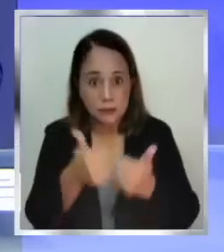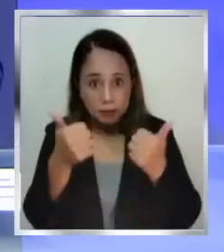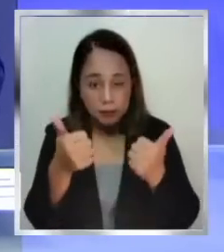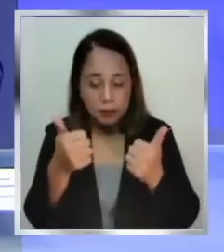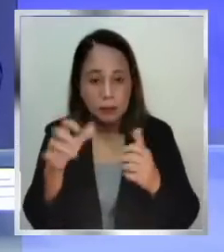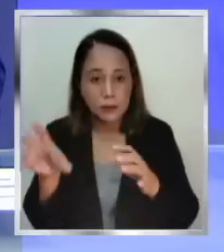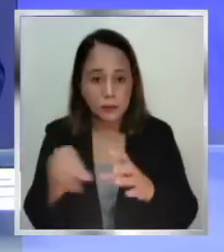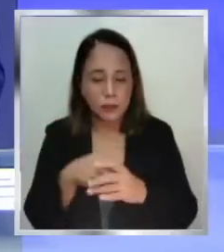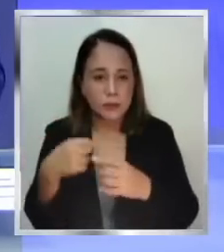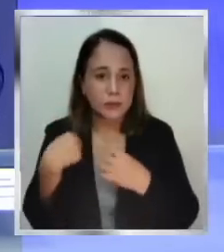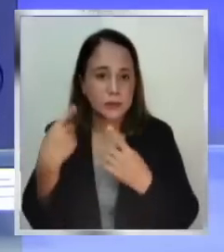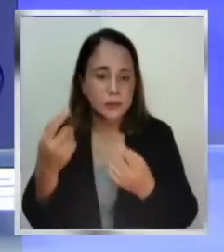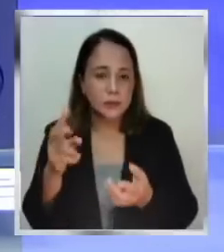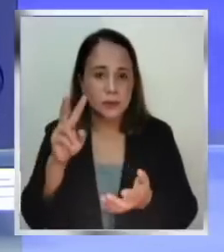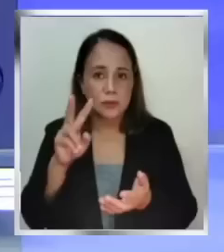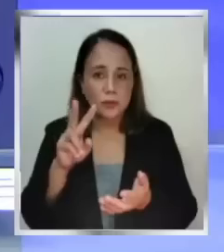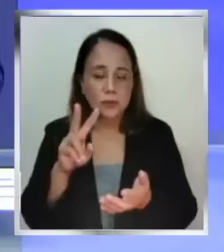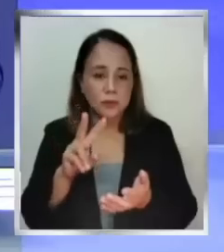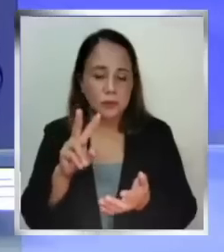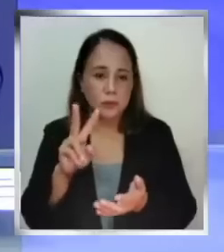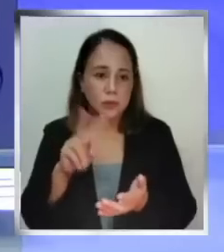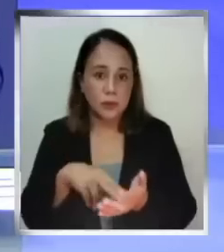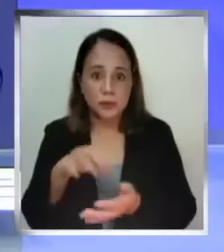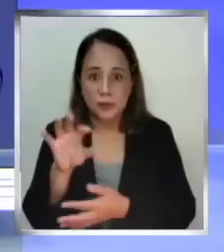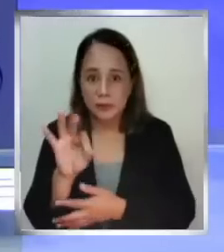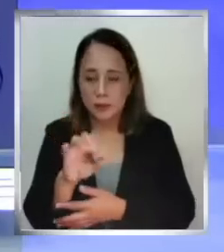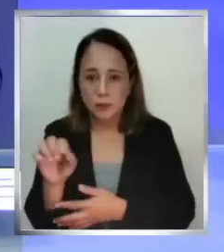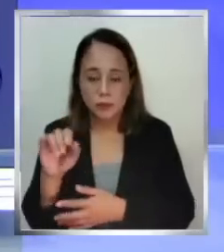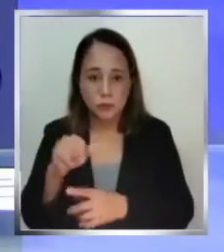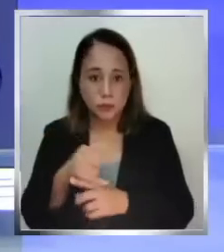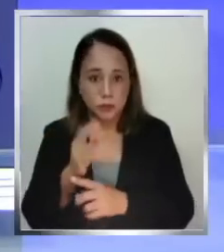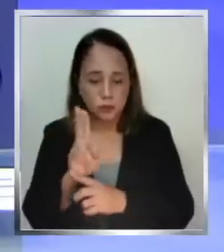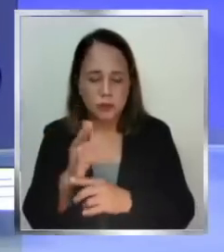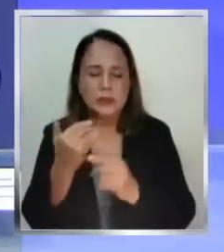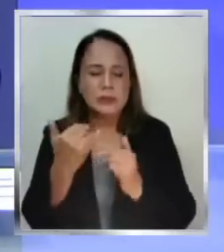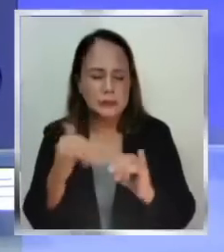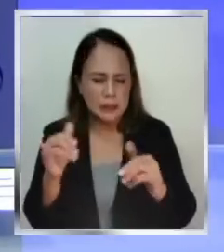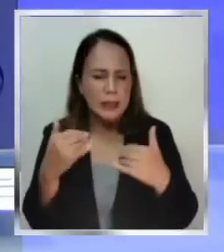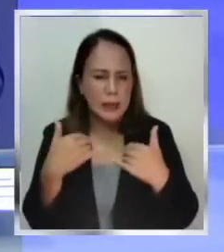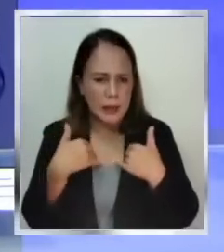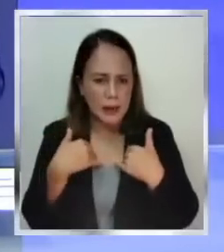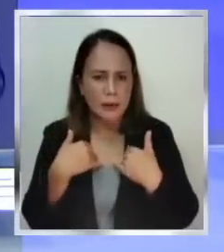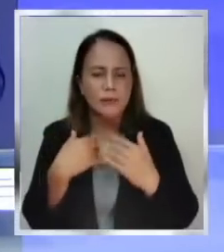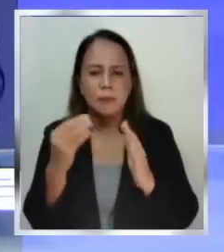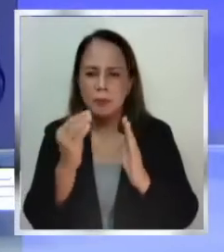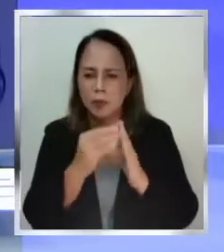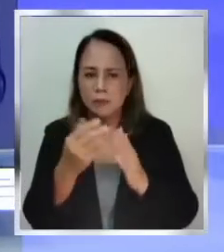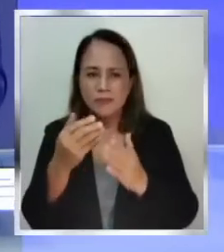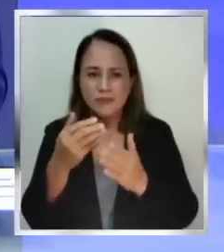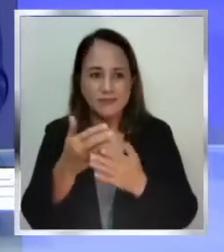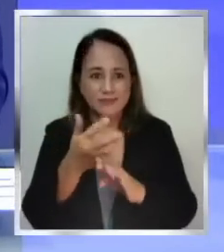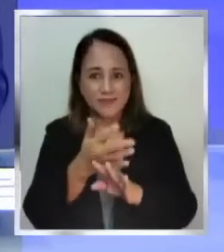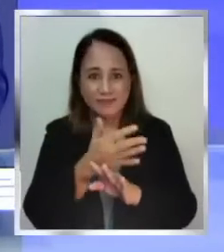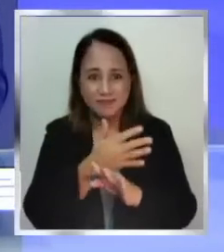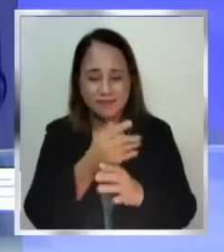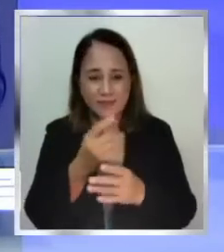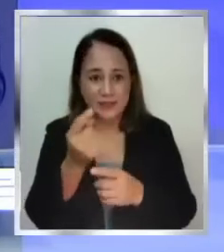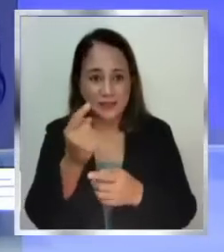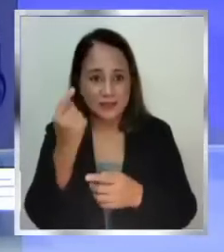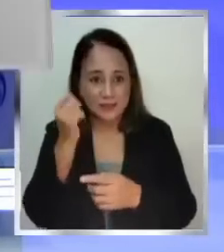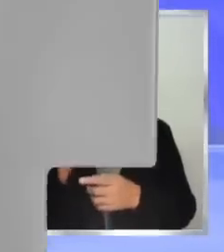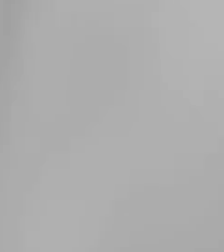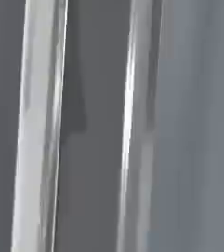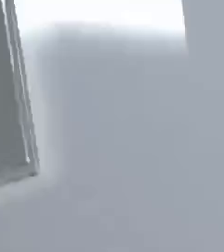taong 2019 hanggang nitong Hunyo, may ilan pang naitala nitong mga nakalipas na araw. Narito ang pagtutok ni June